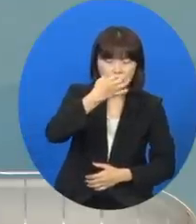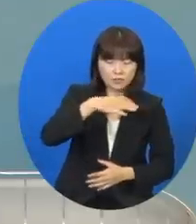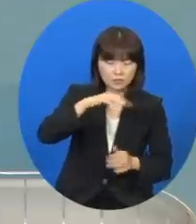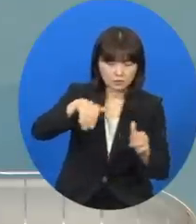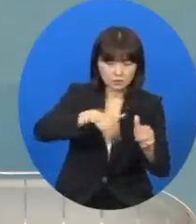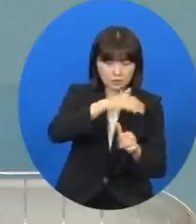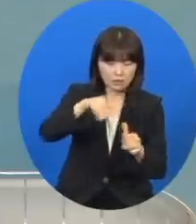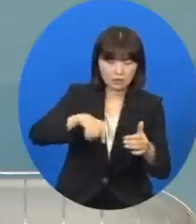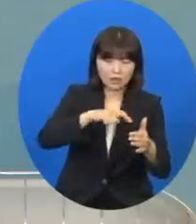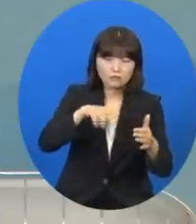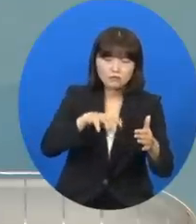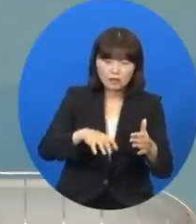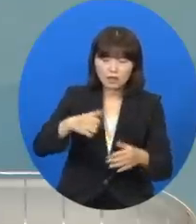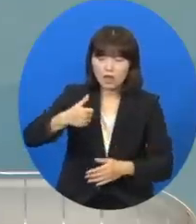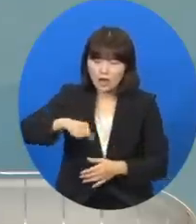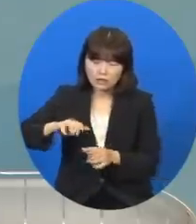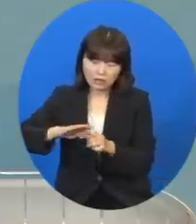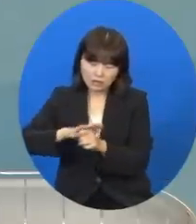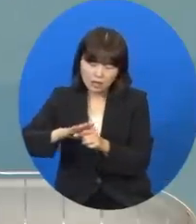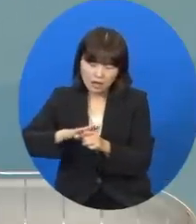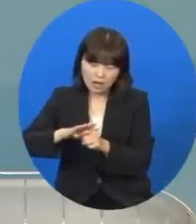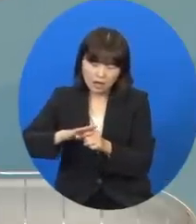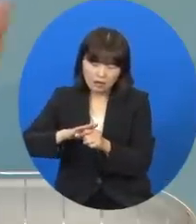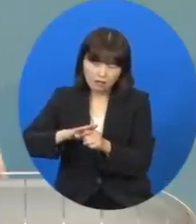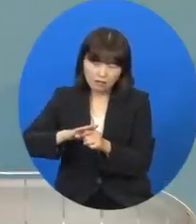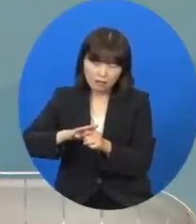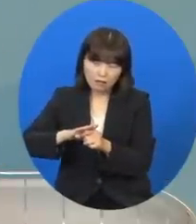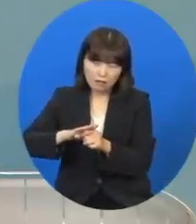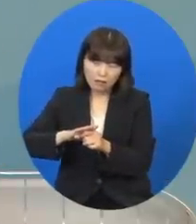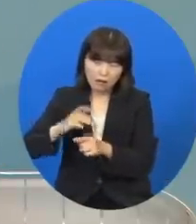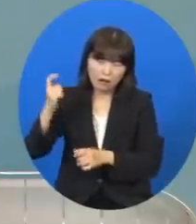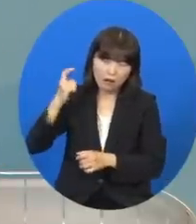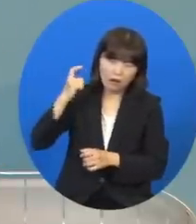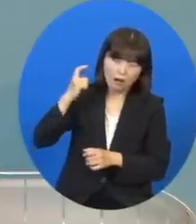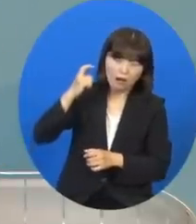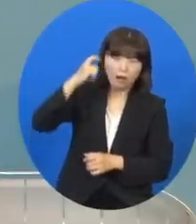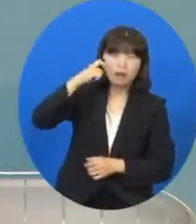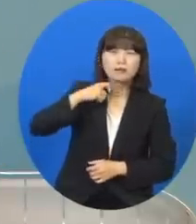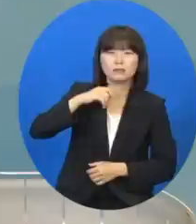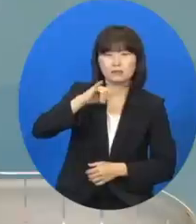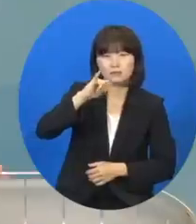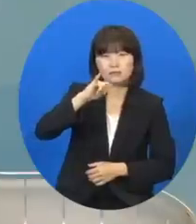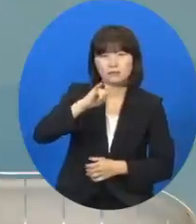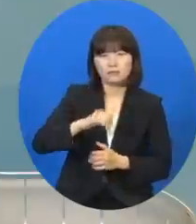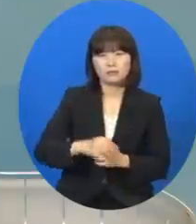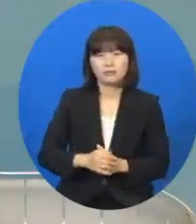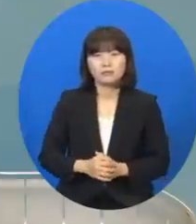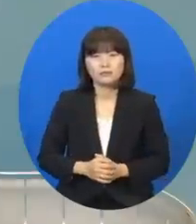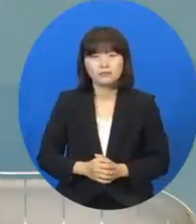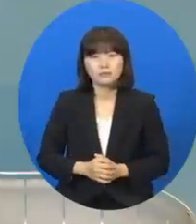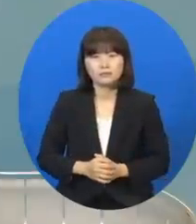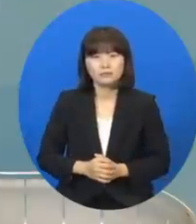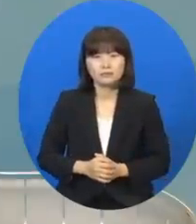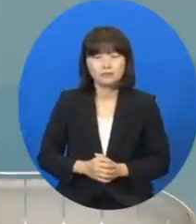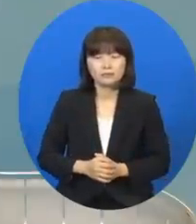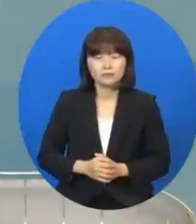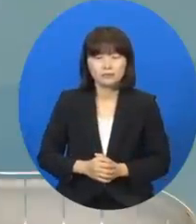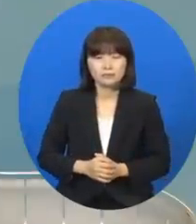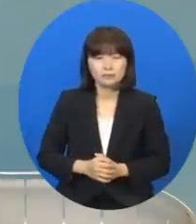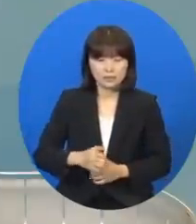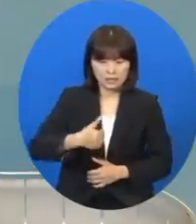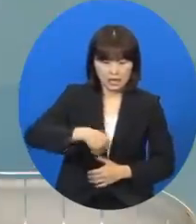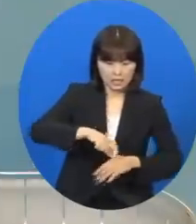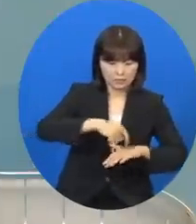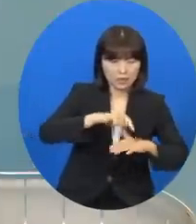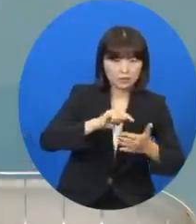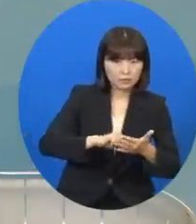사랑한다, 아들아 사랑한다. 아버지는 그렇게 돌아가셨지만 그 아들의 마음에